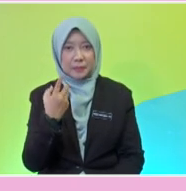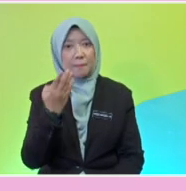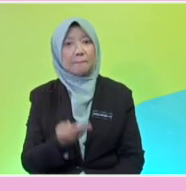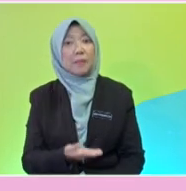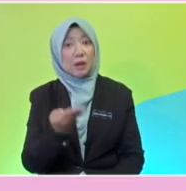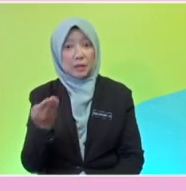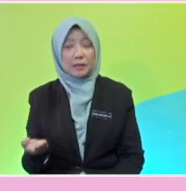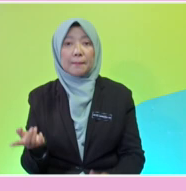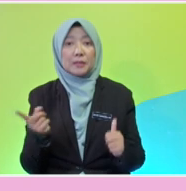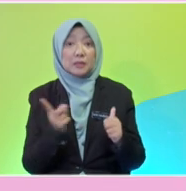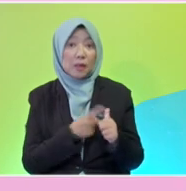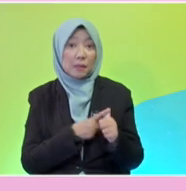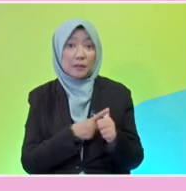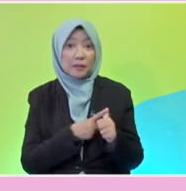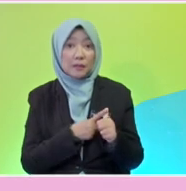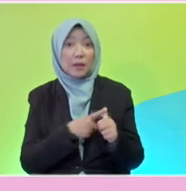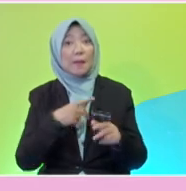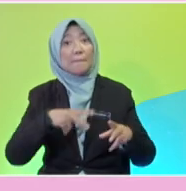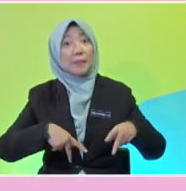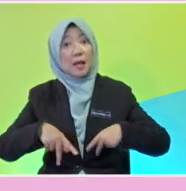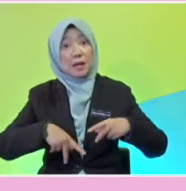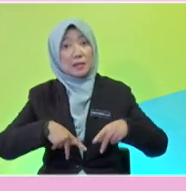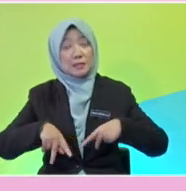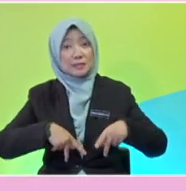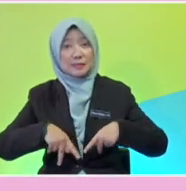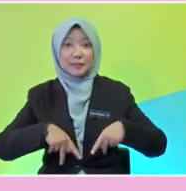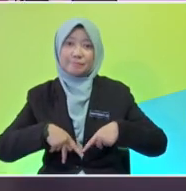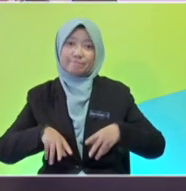plastik jadi tangan plastik ini